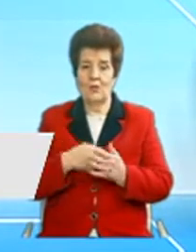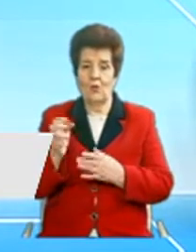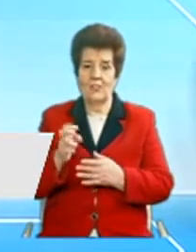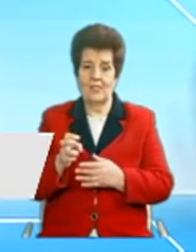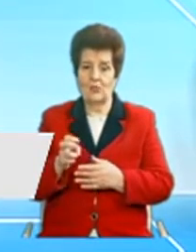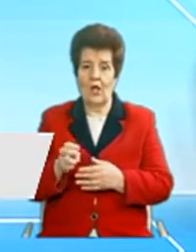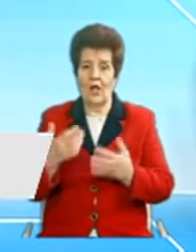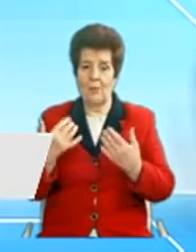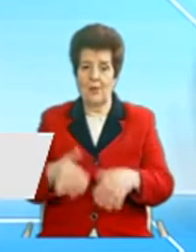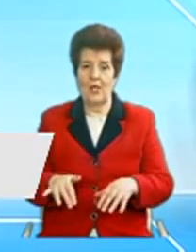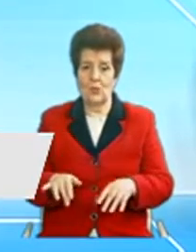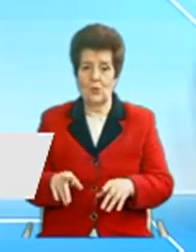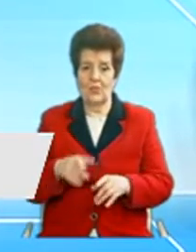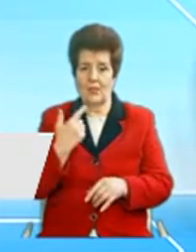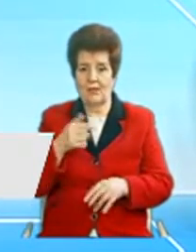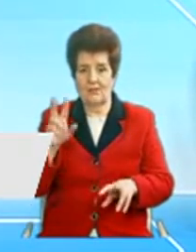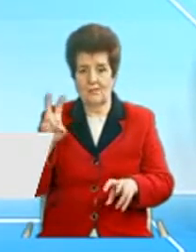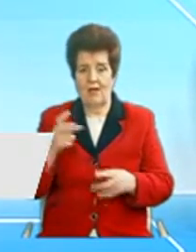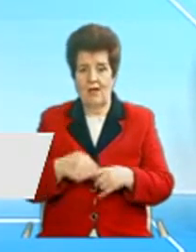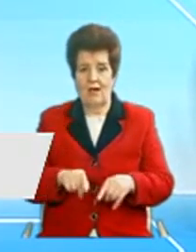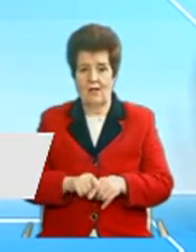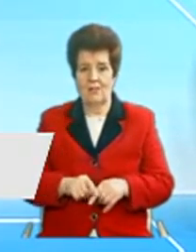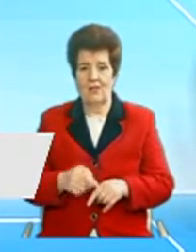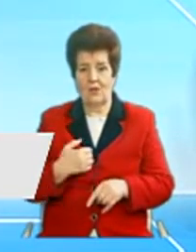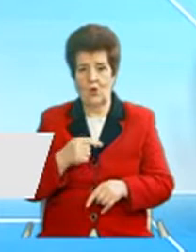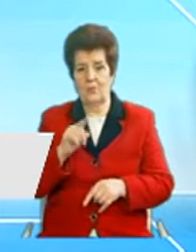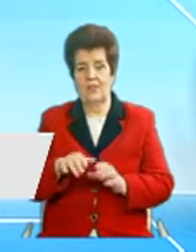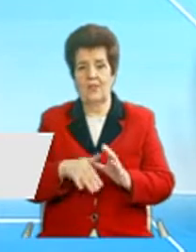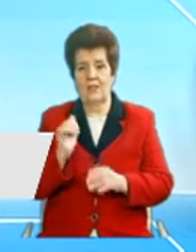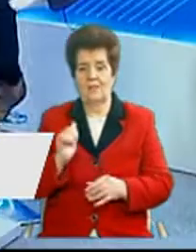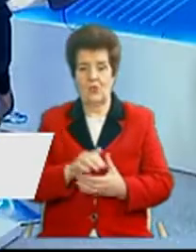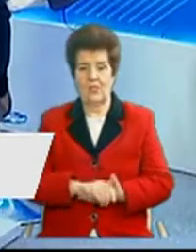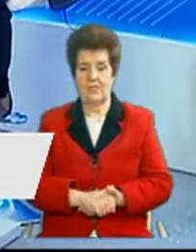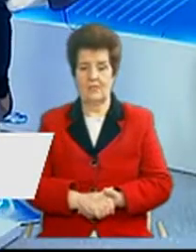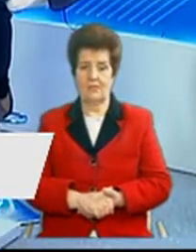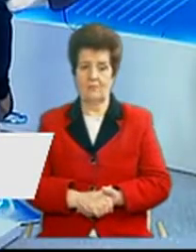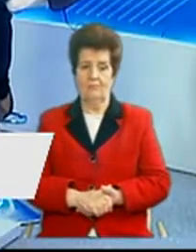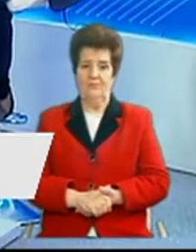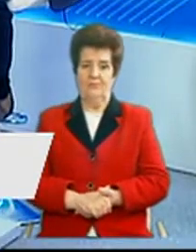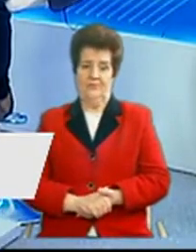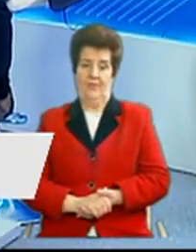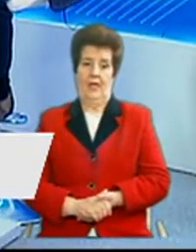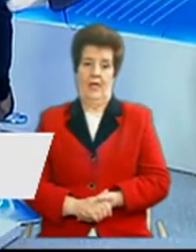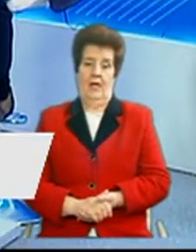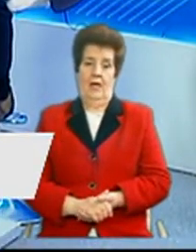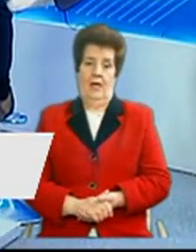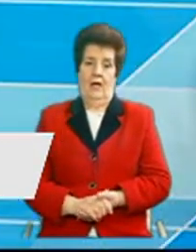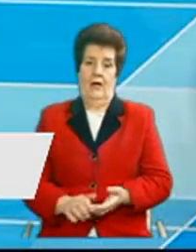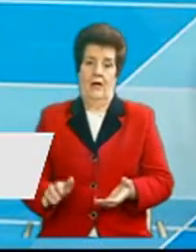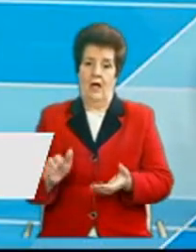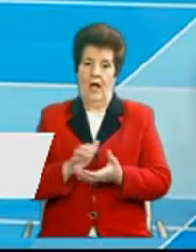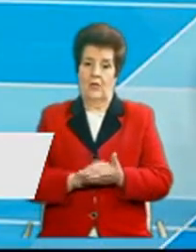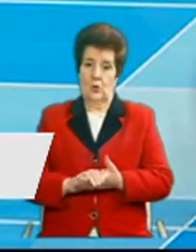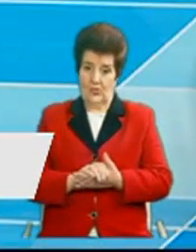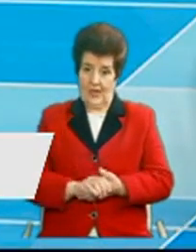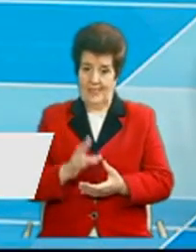ca cetățeanul turmentat să zică, dar eu cu cine votez? Da. Sper să ne ajungem acolo. Asociația